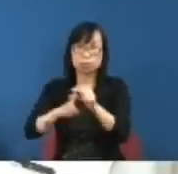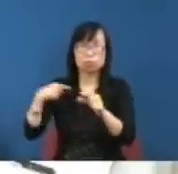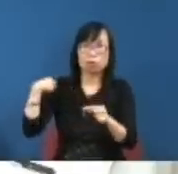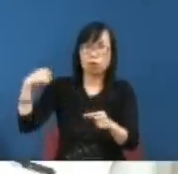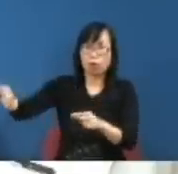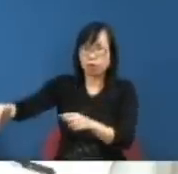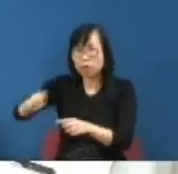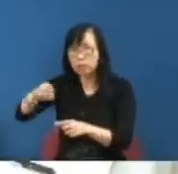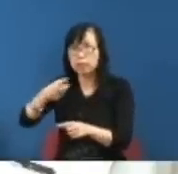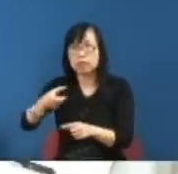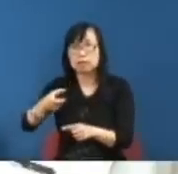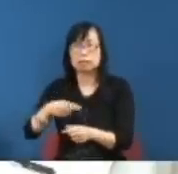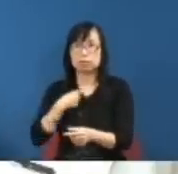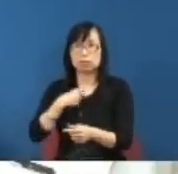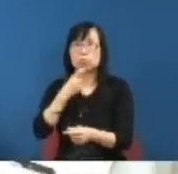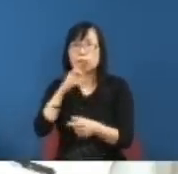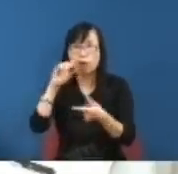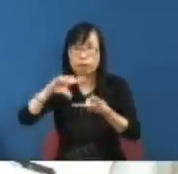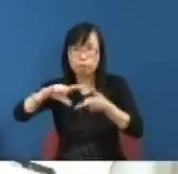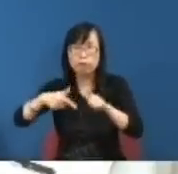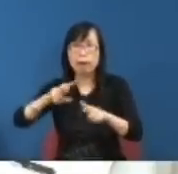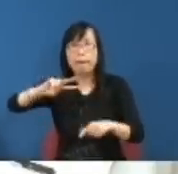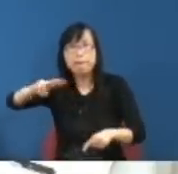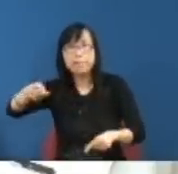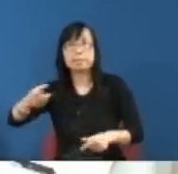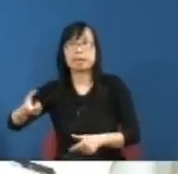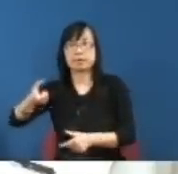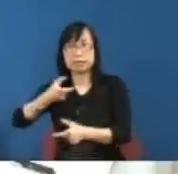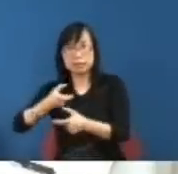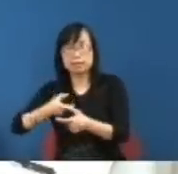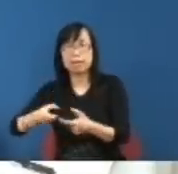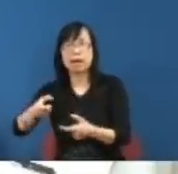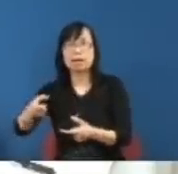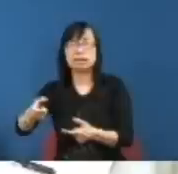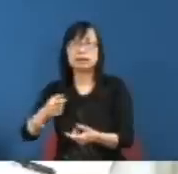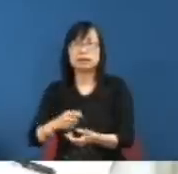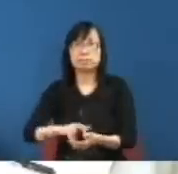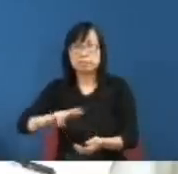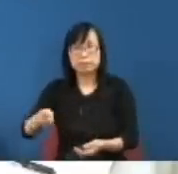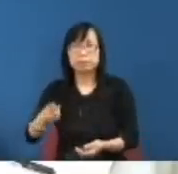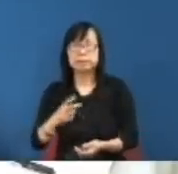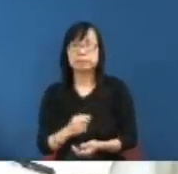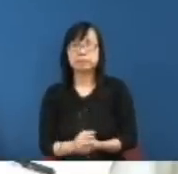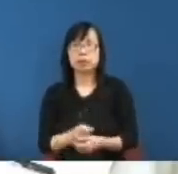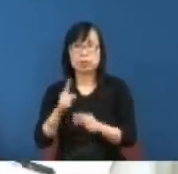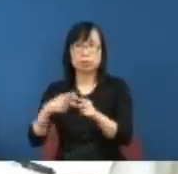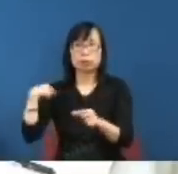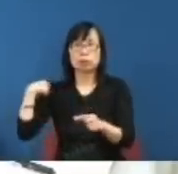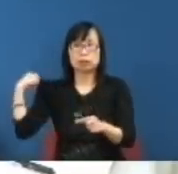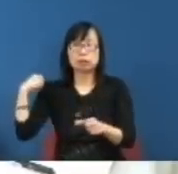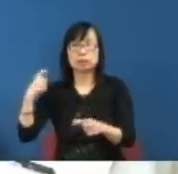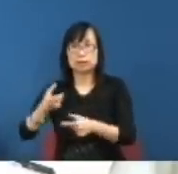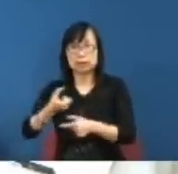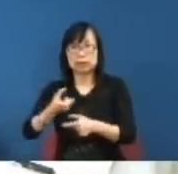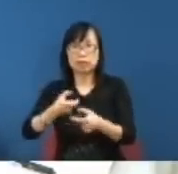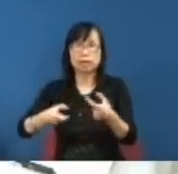是要用的方法就是變賣他的資產，這個會形成 呢、這、一個中國嘅資產咧，